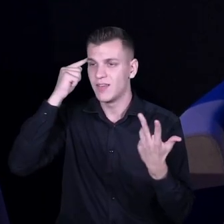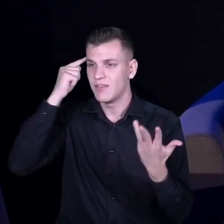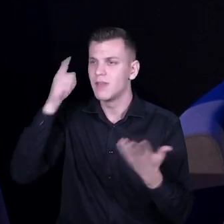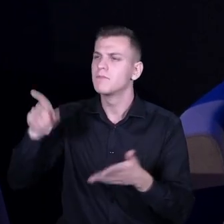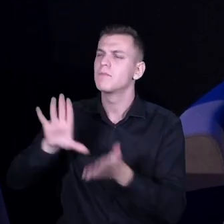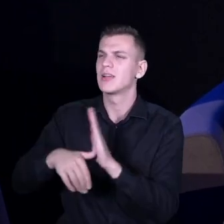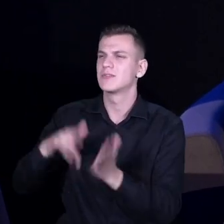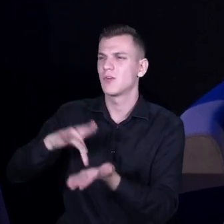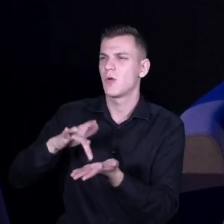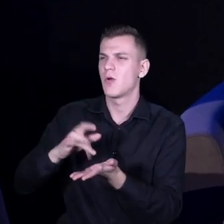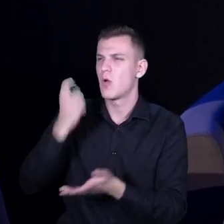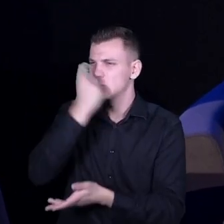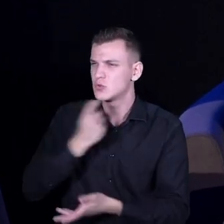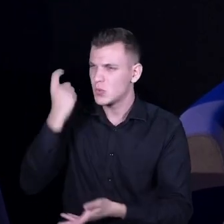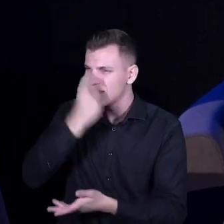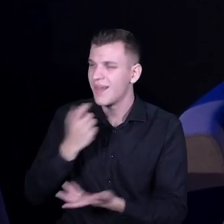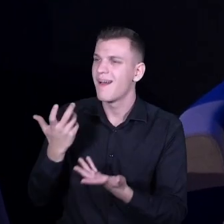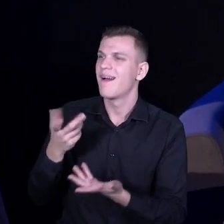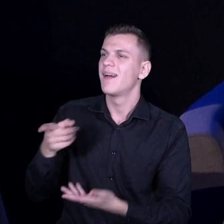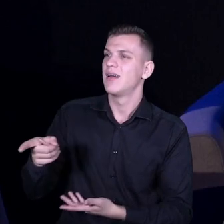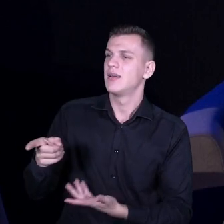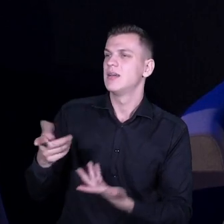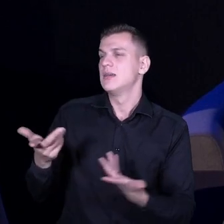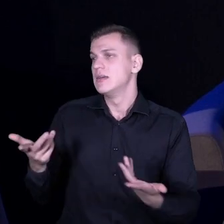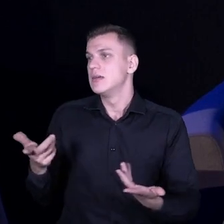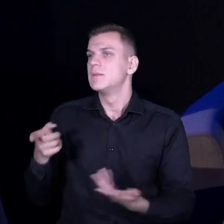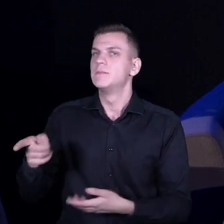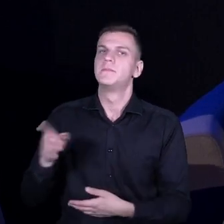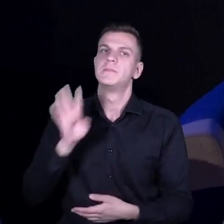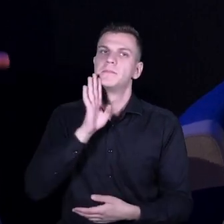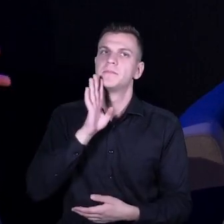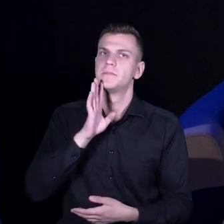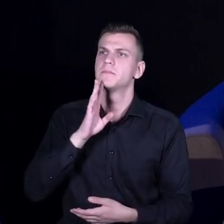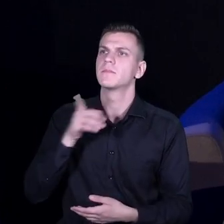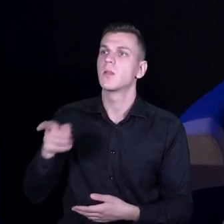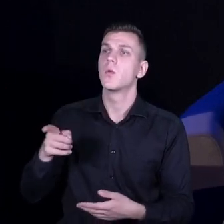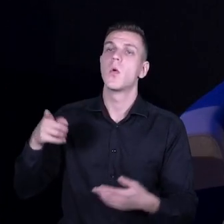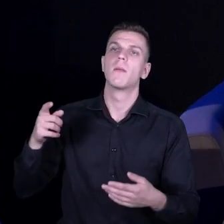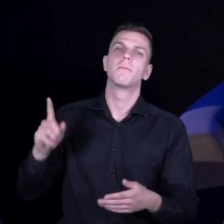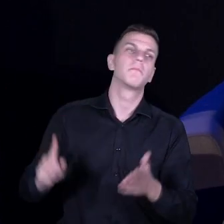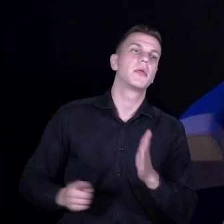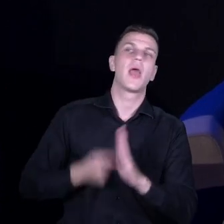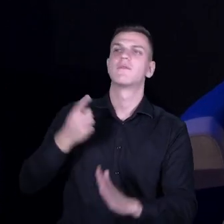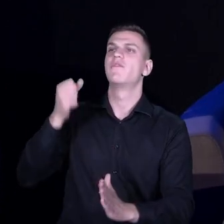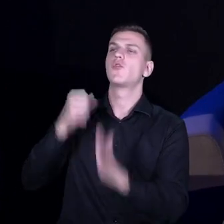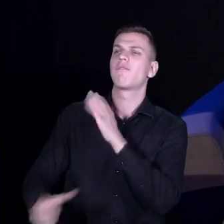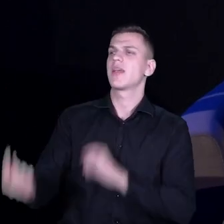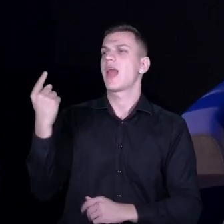Ostródzie, nie była wyjątkowa, żeby przestała być wyjątkowa. Tego bym sobie